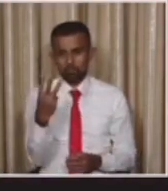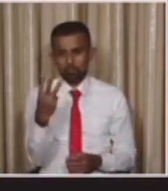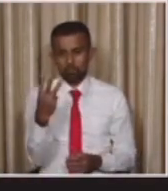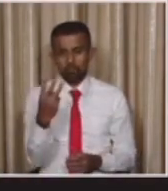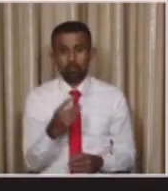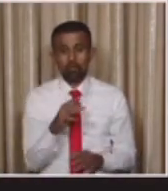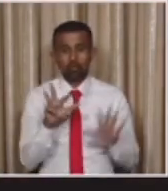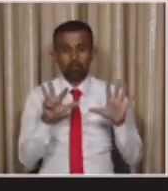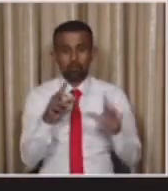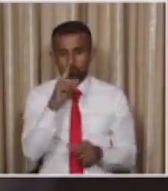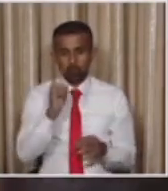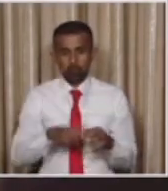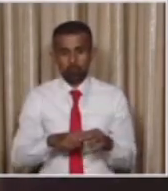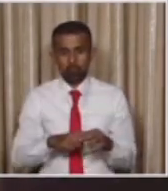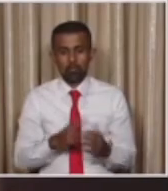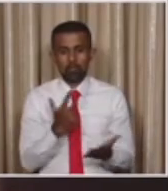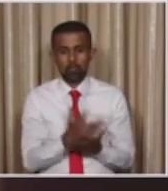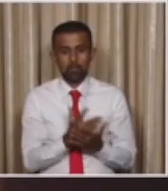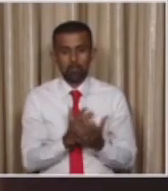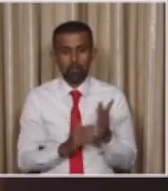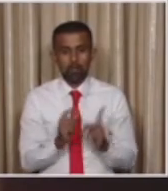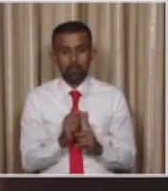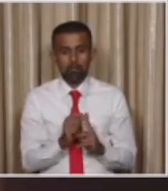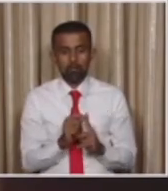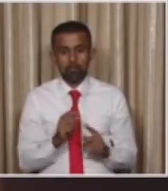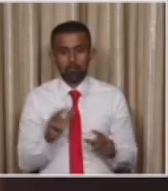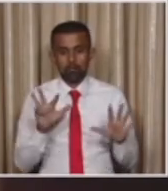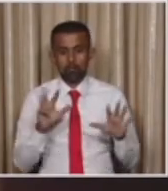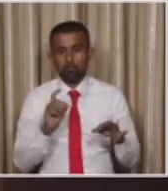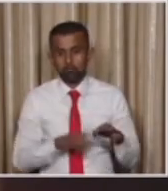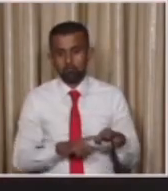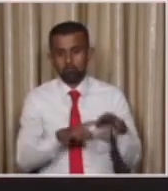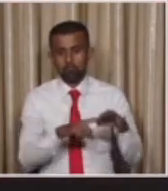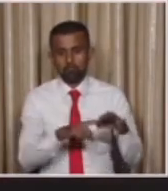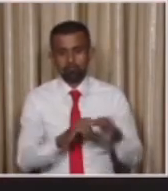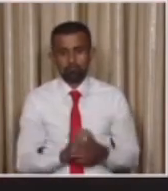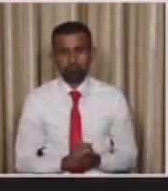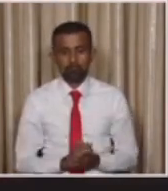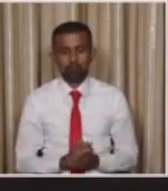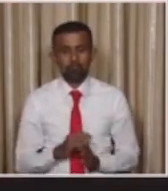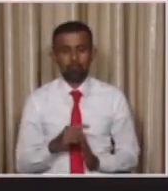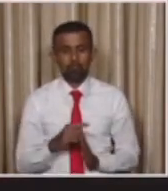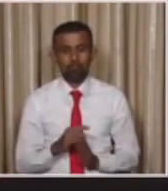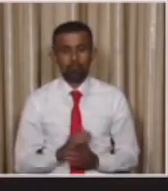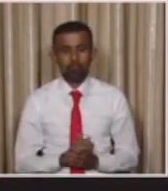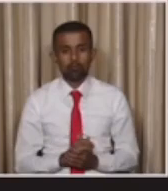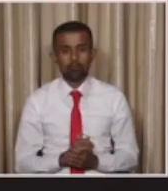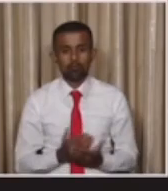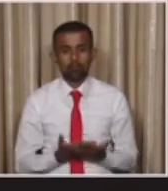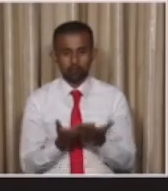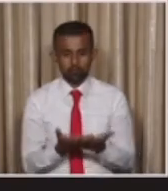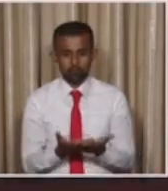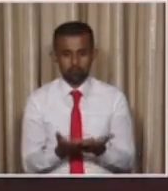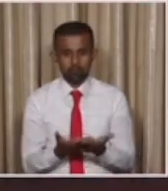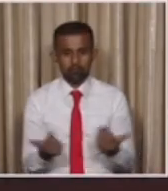නවවෙනි ප්‍රශ්නේ, ගරු කථානායකතුමනි, දීවර අමාත්‍යතුමාගෙන් මම නවවෙනි ප්‍රශ්නය අහනවා. ස්වදේශ කටයුතු නියෝජ්‍ය ඇමතිතුමා සභාගත කරනවා.